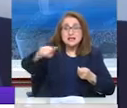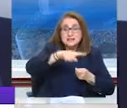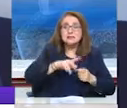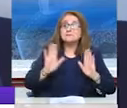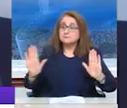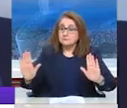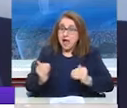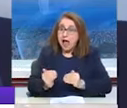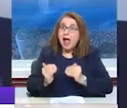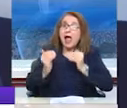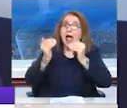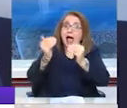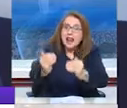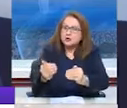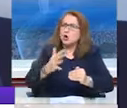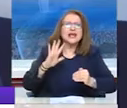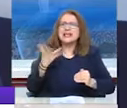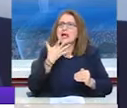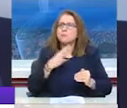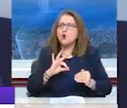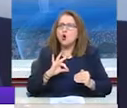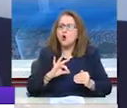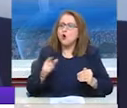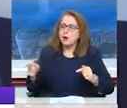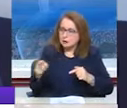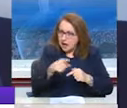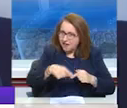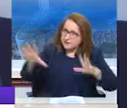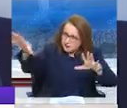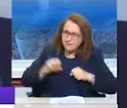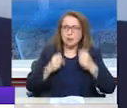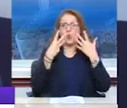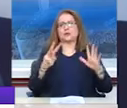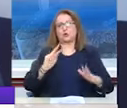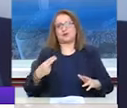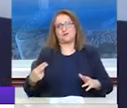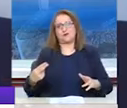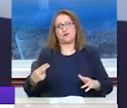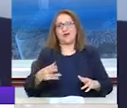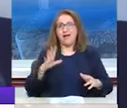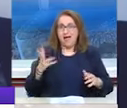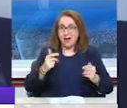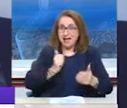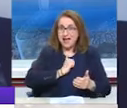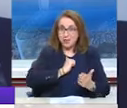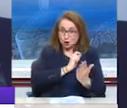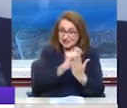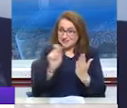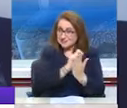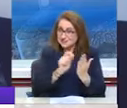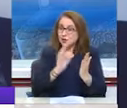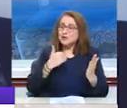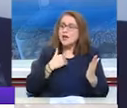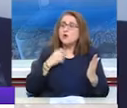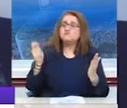σειρά τους να λάβουν την αποζημίωση ειδικού σκοπού ύψους 800 ευρώ. Η ειδική πλατφόρμα